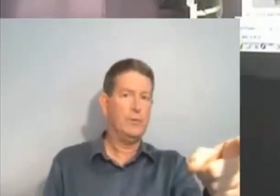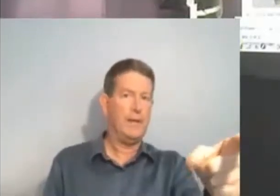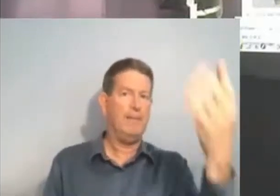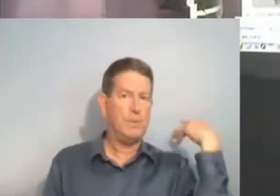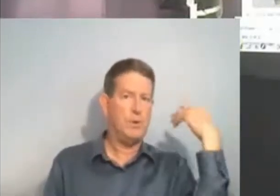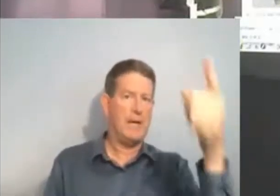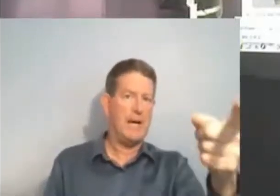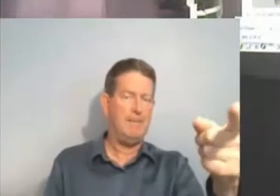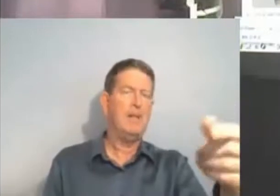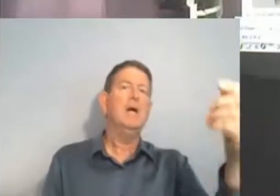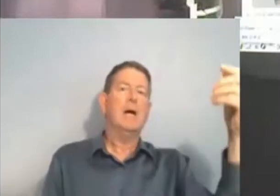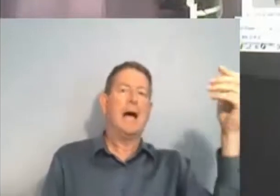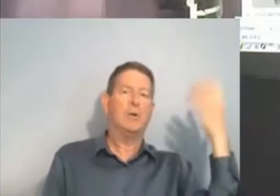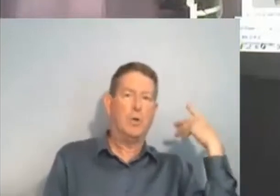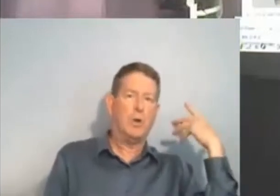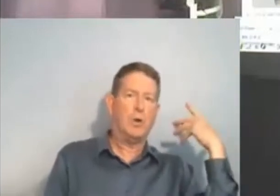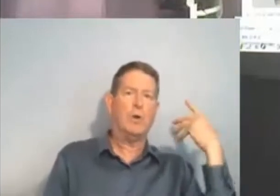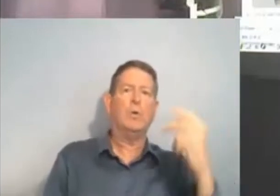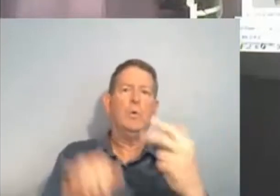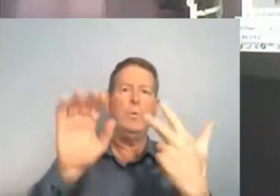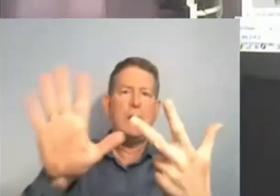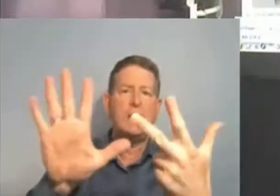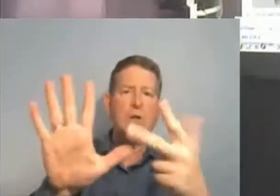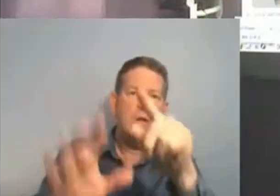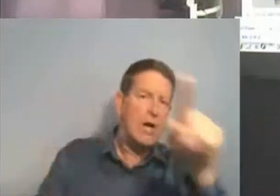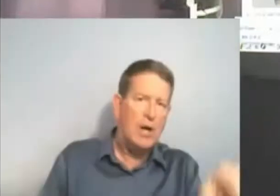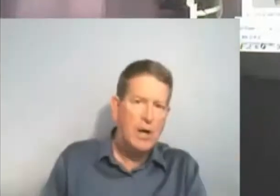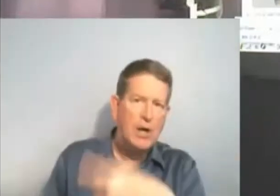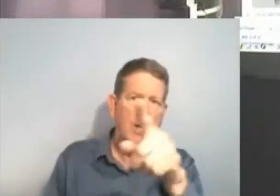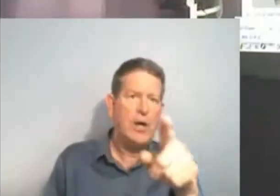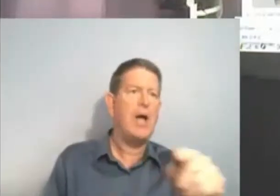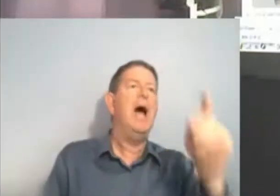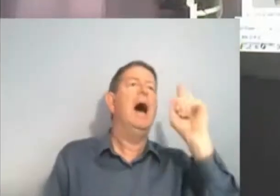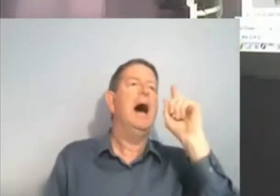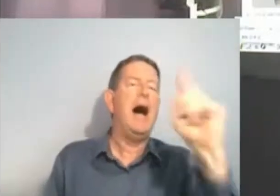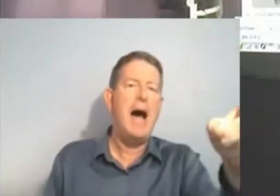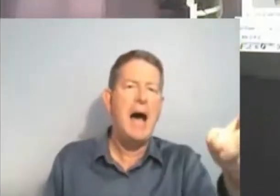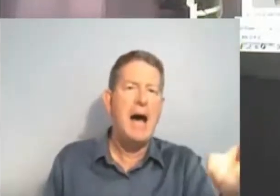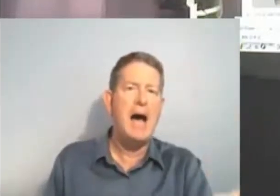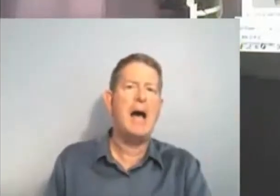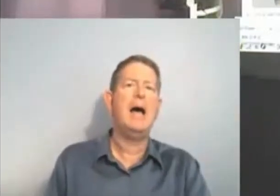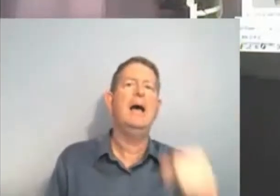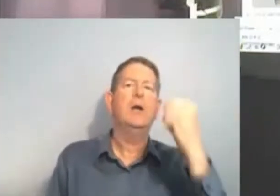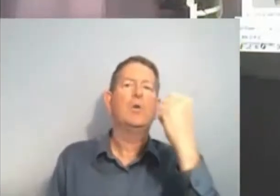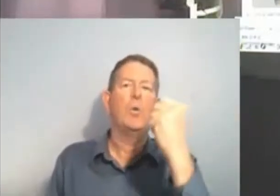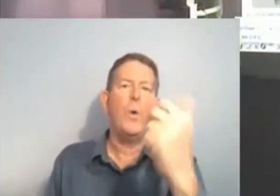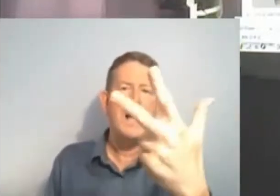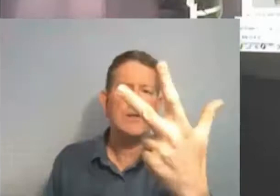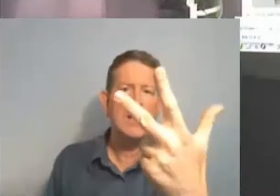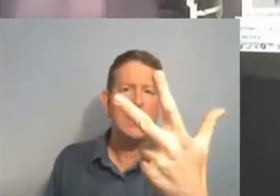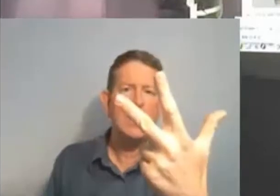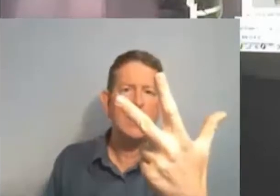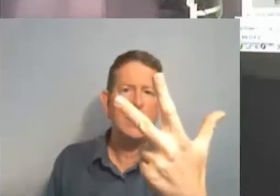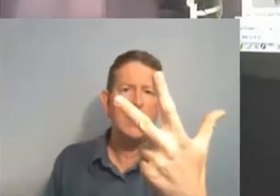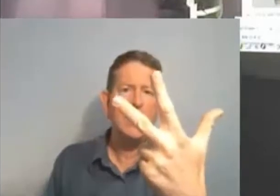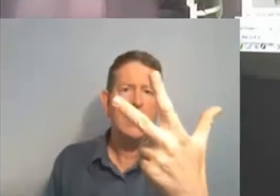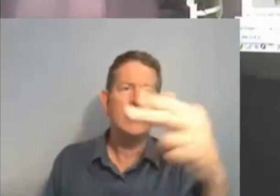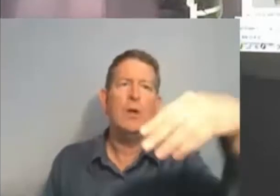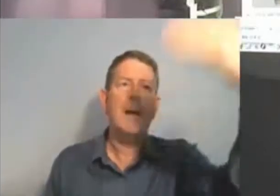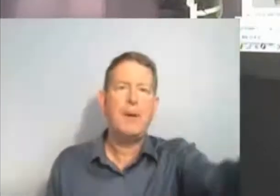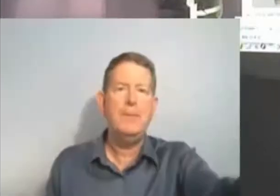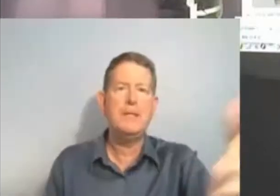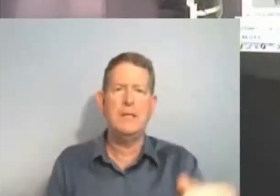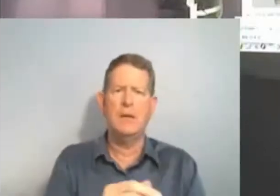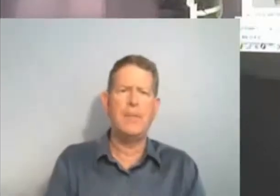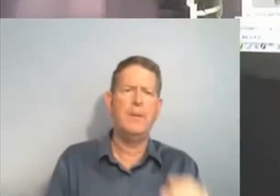2A. Vous vous souvenez? 2A. De 8h à 3h